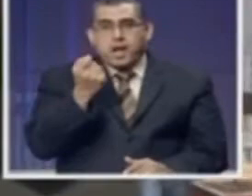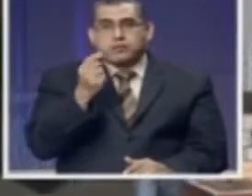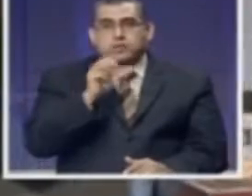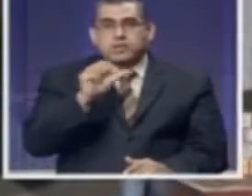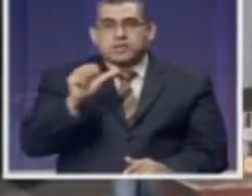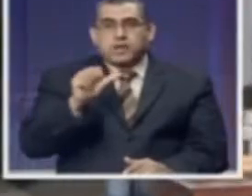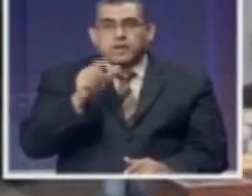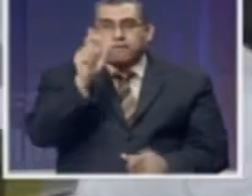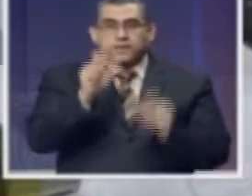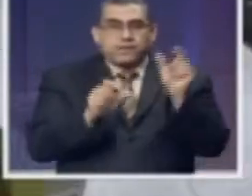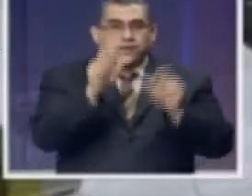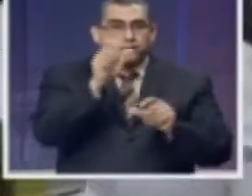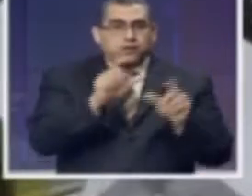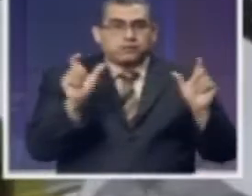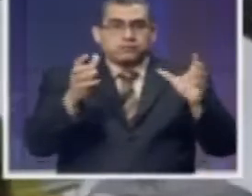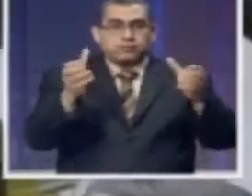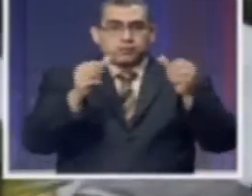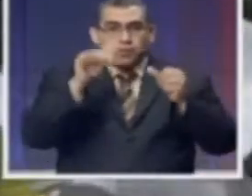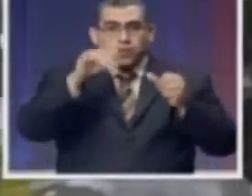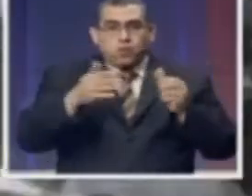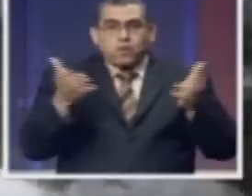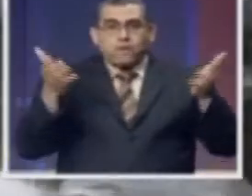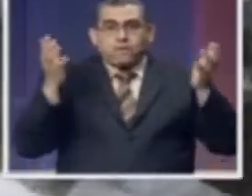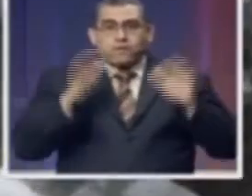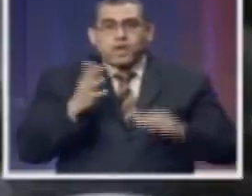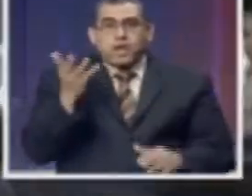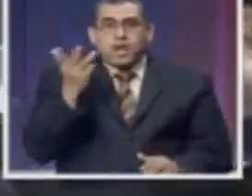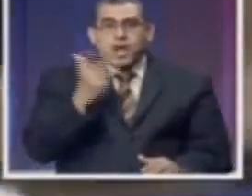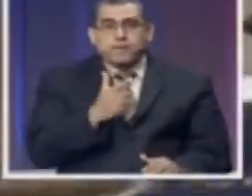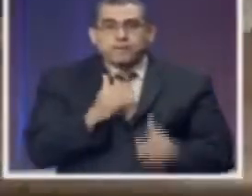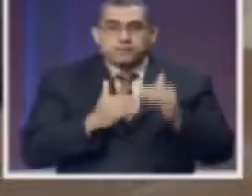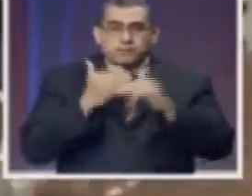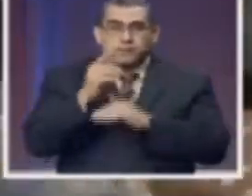1195 متهما، وبحوزتهم أكثر من